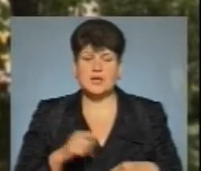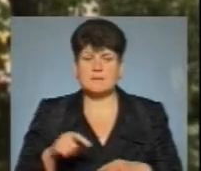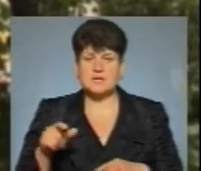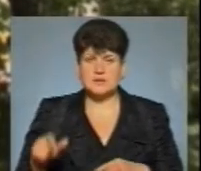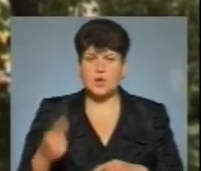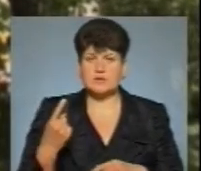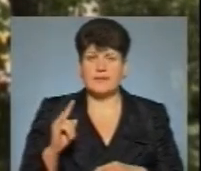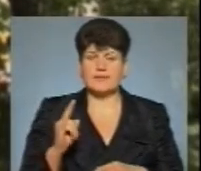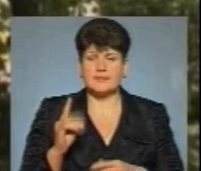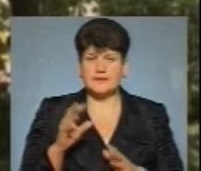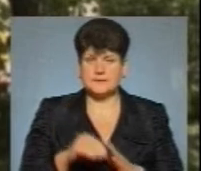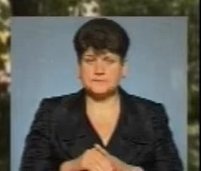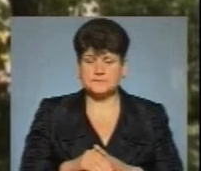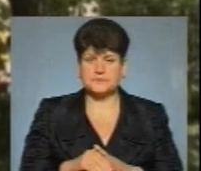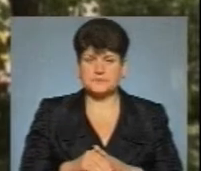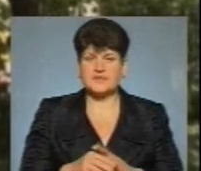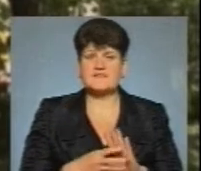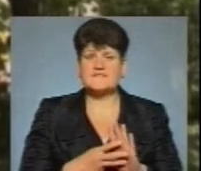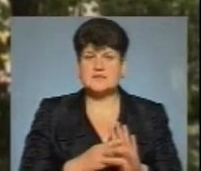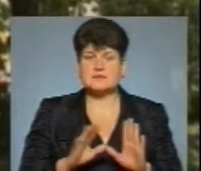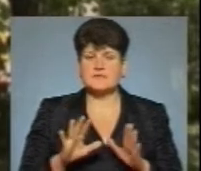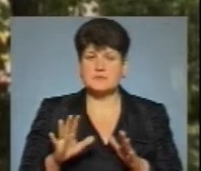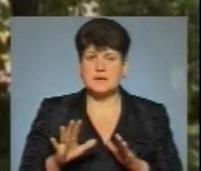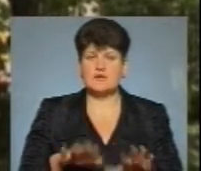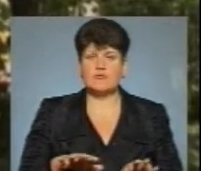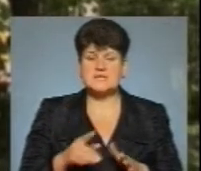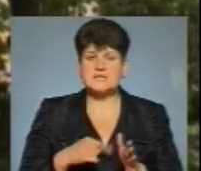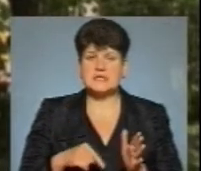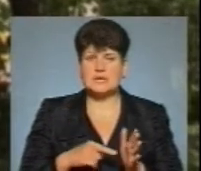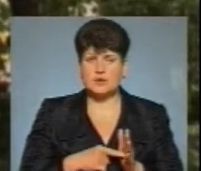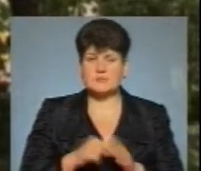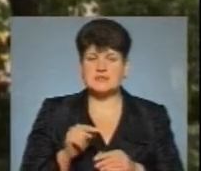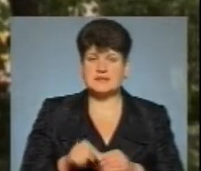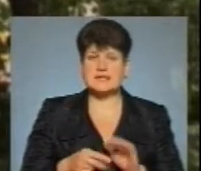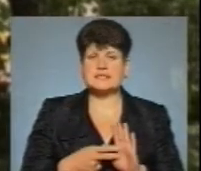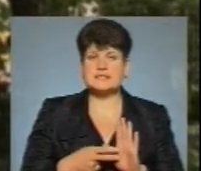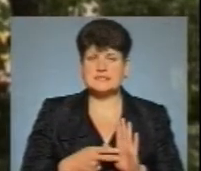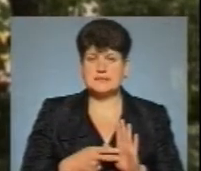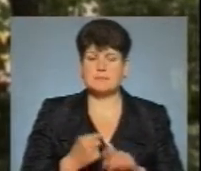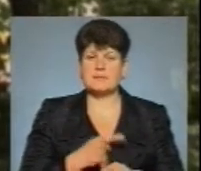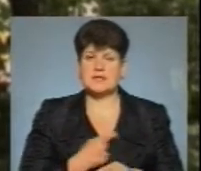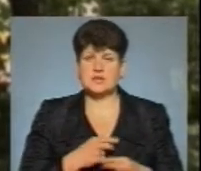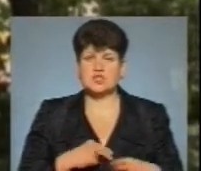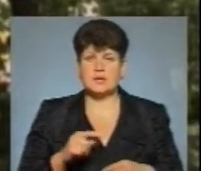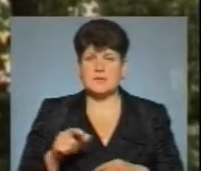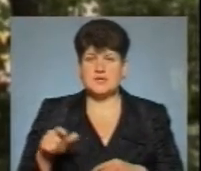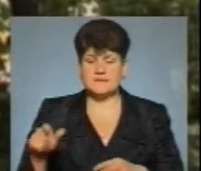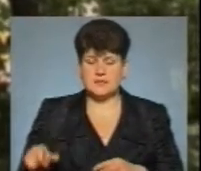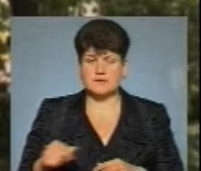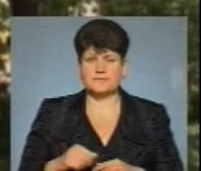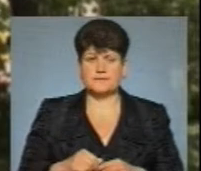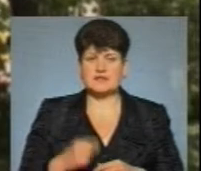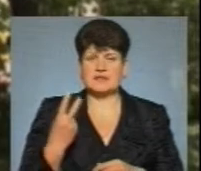1 дитина. 8 випадків в місті Тернополі, з них 7 медичних працівників.